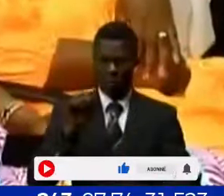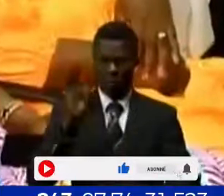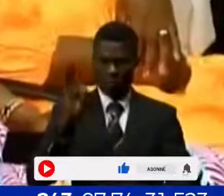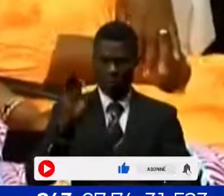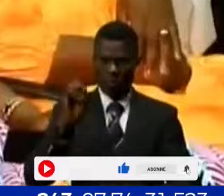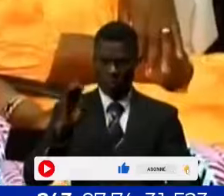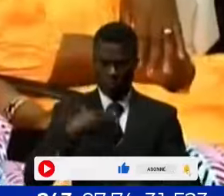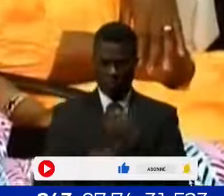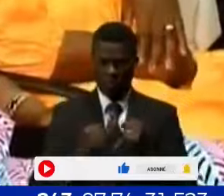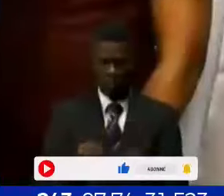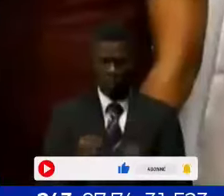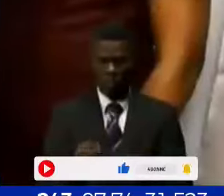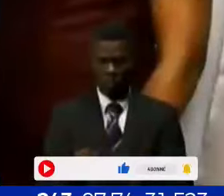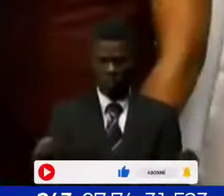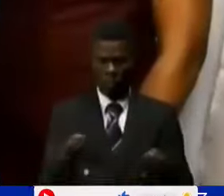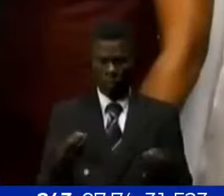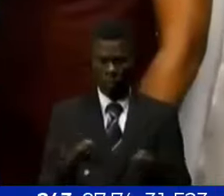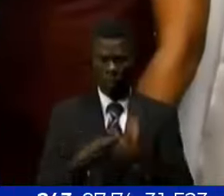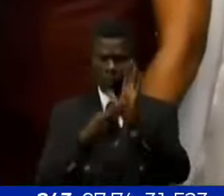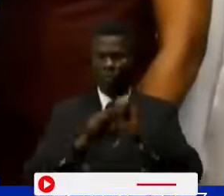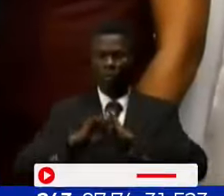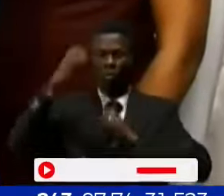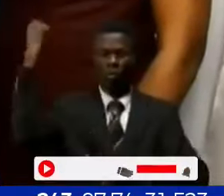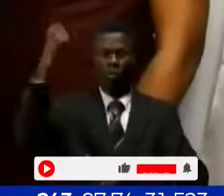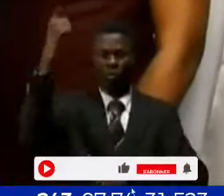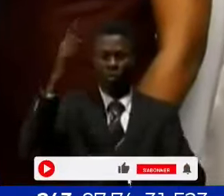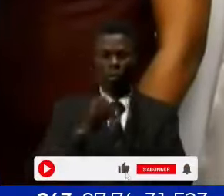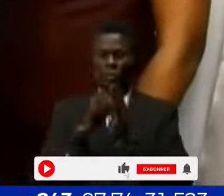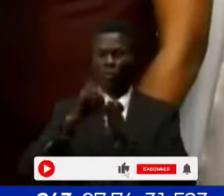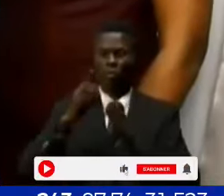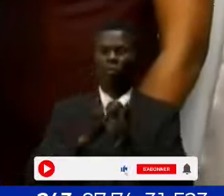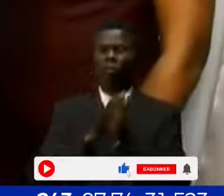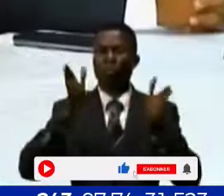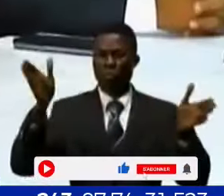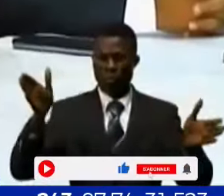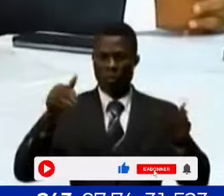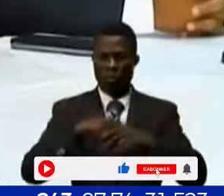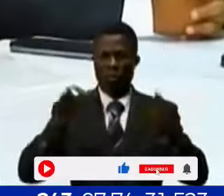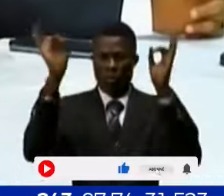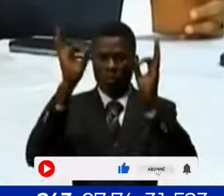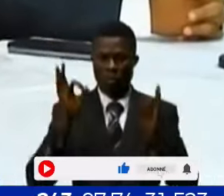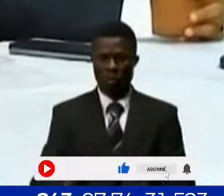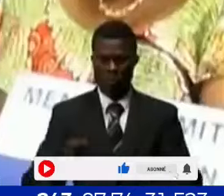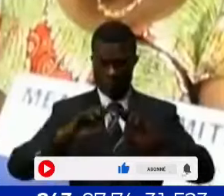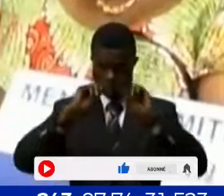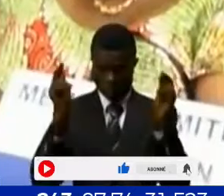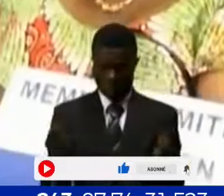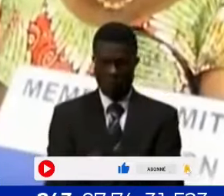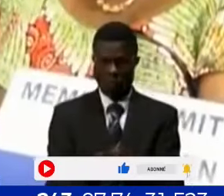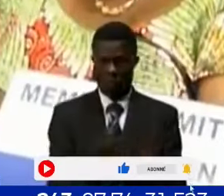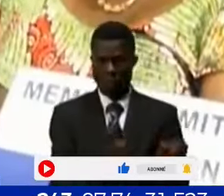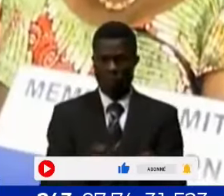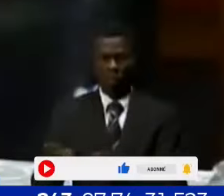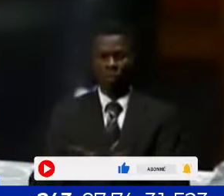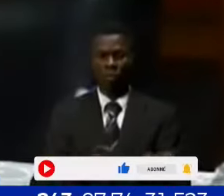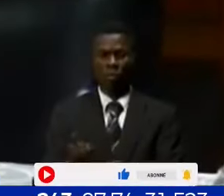se bat pour justement rayonner au milieu des hommes, au niveau de notre fédération. Cette commission, longtemps présidée par